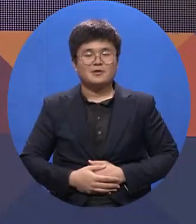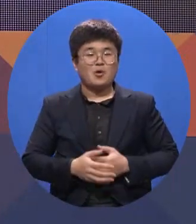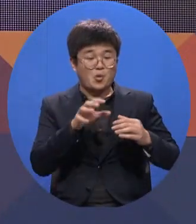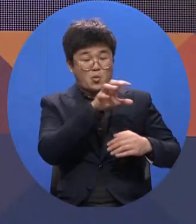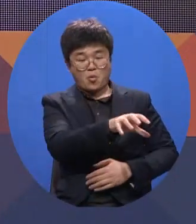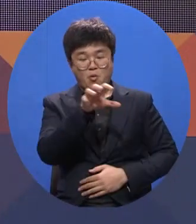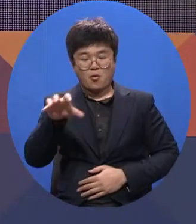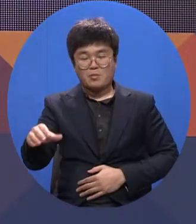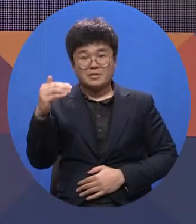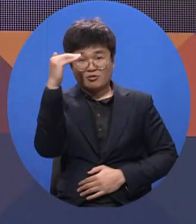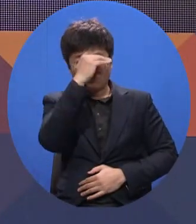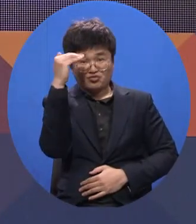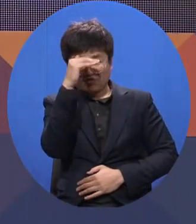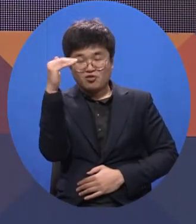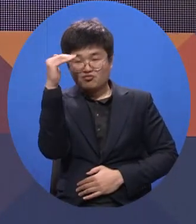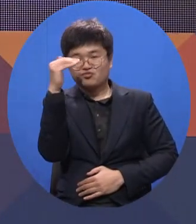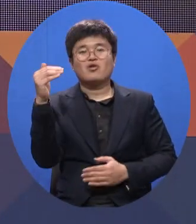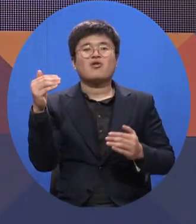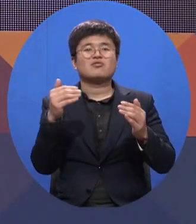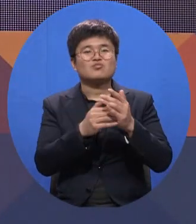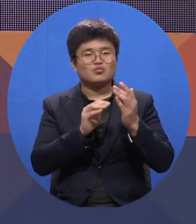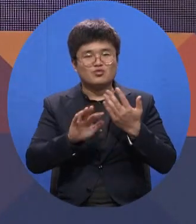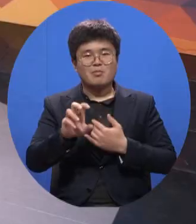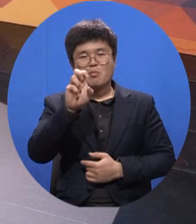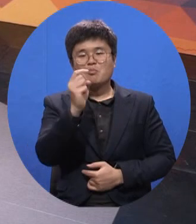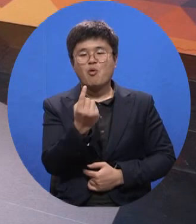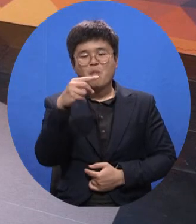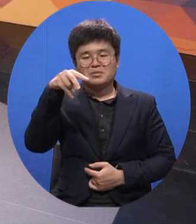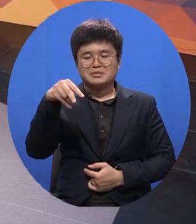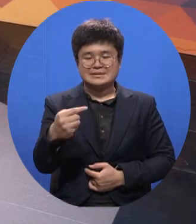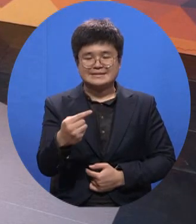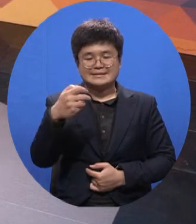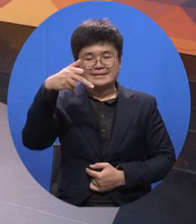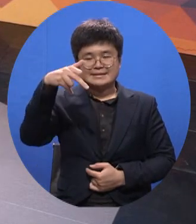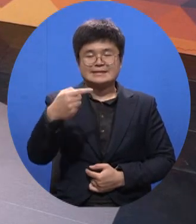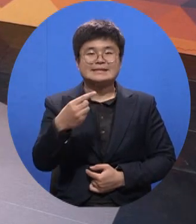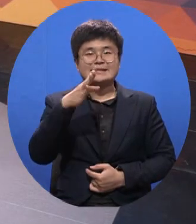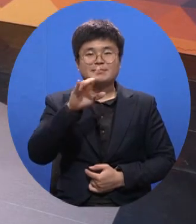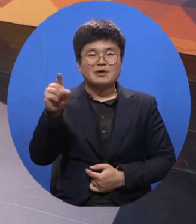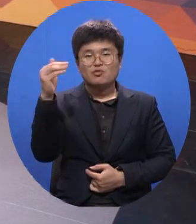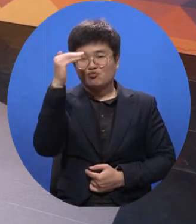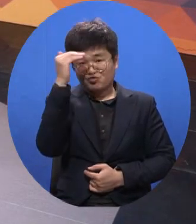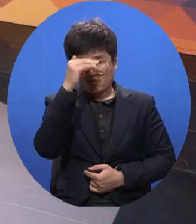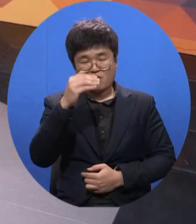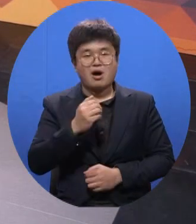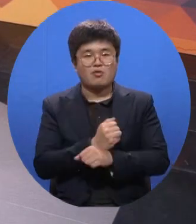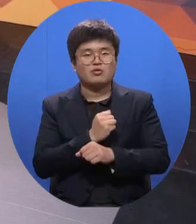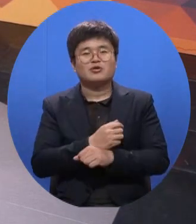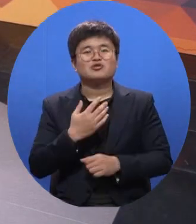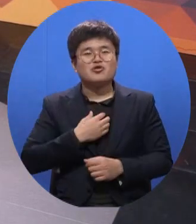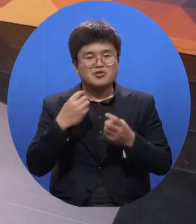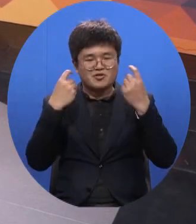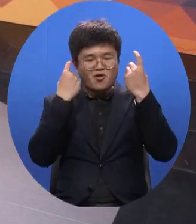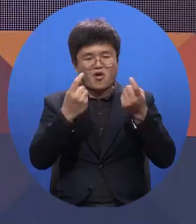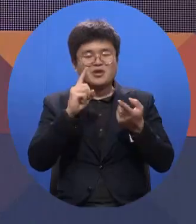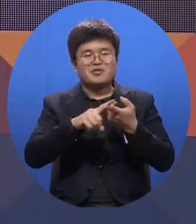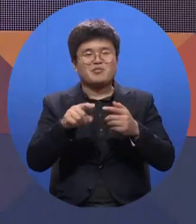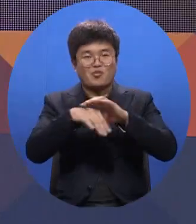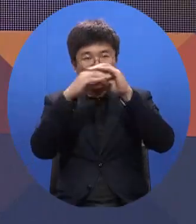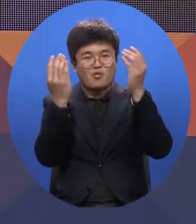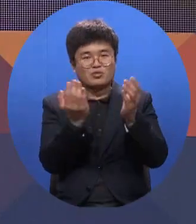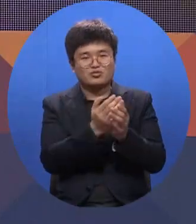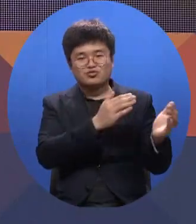세웠다가 뭐 모습 꼬박 보고 뭐 여기저기 보고 이제 저는 이제 여행이 다 준비 한 거예요 다 준비했는데